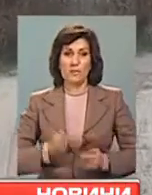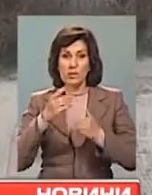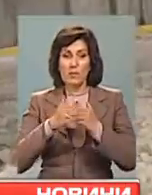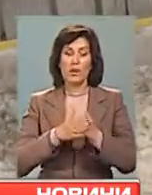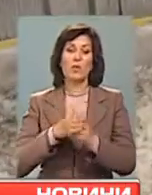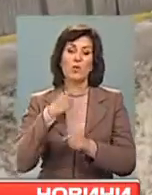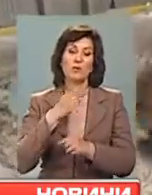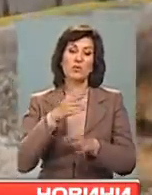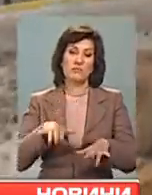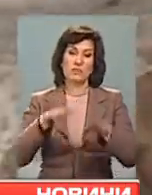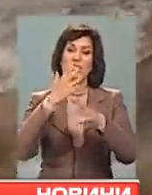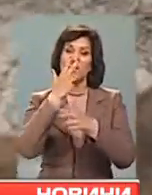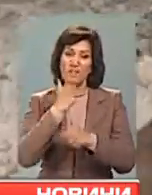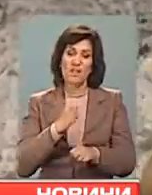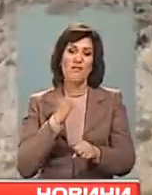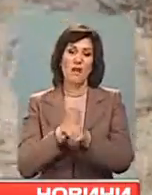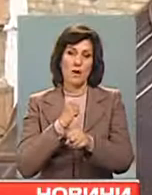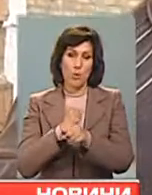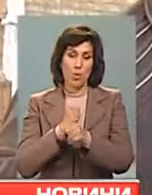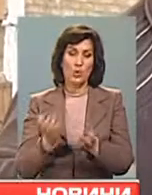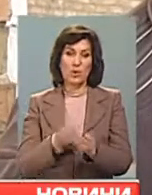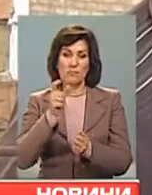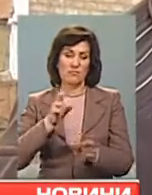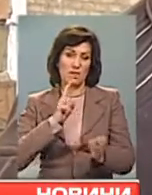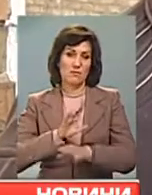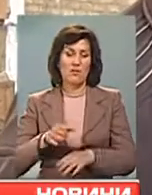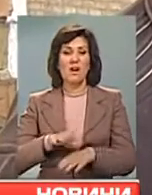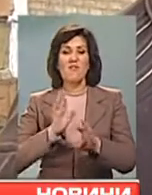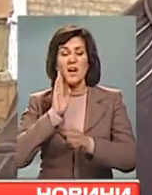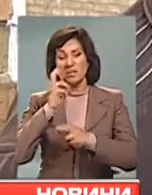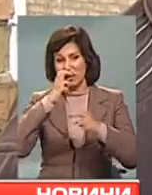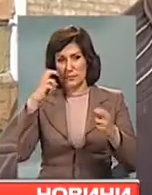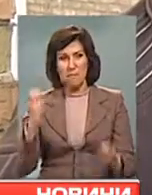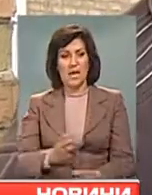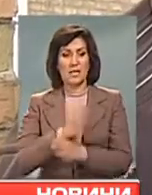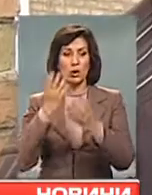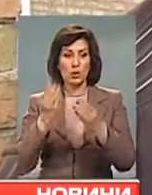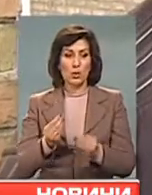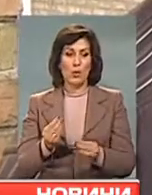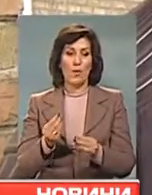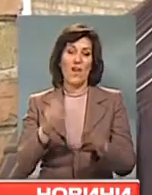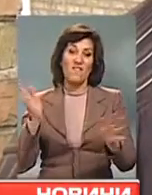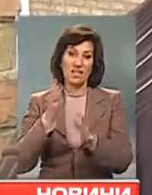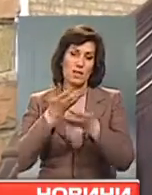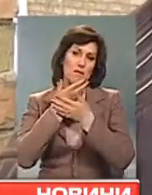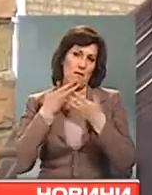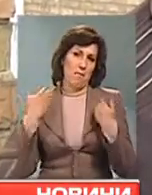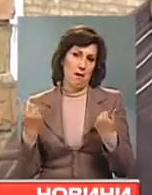вже звикли і на роботу рятувальників не нарікають. Уранці смердить, так? А днем як вітер, так